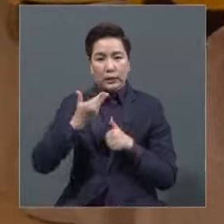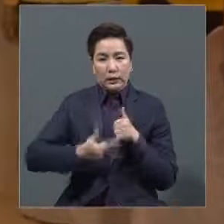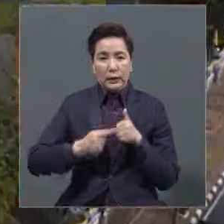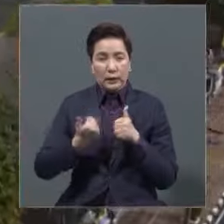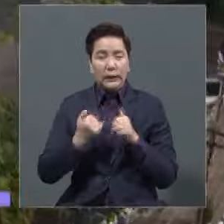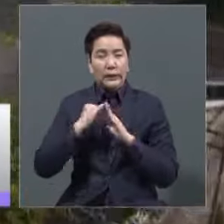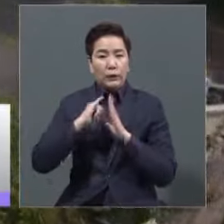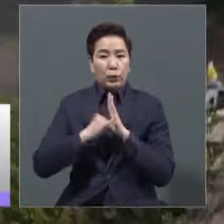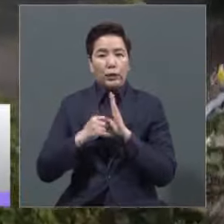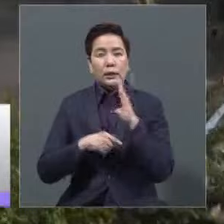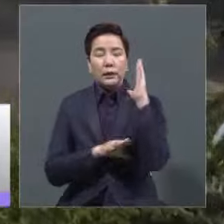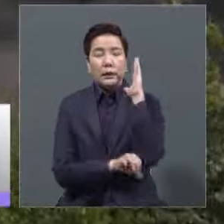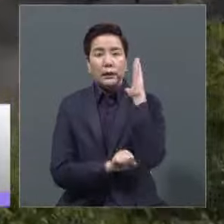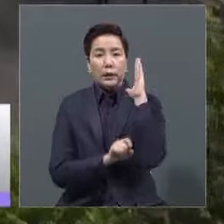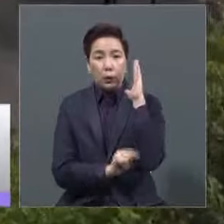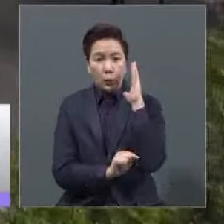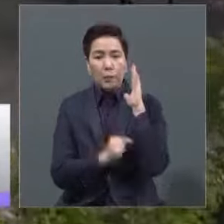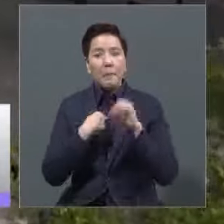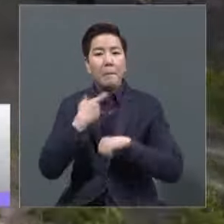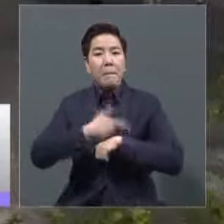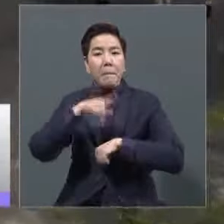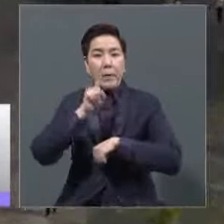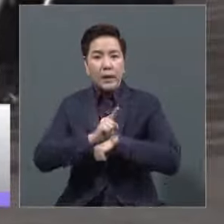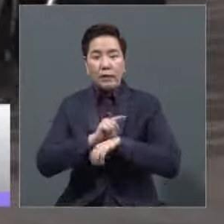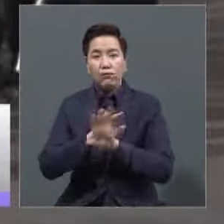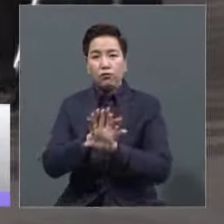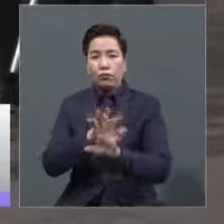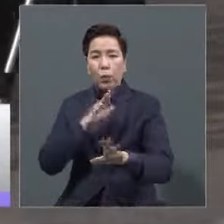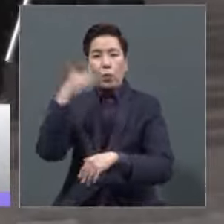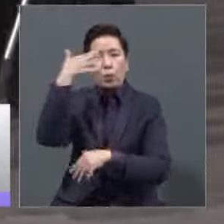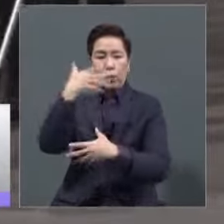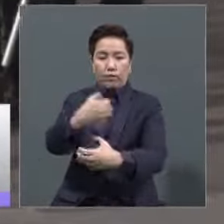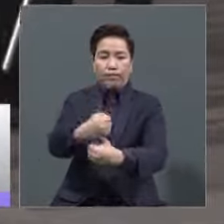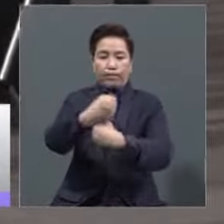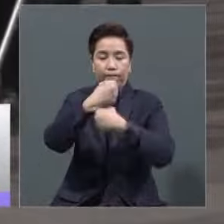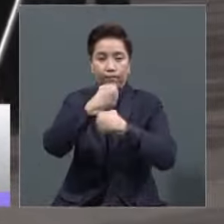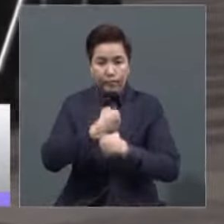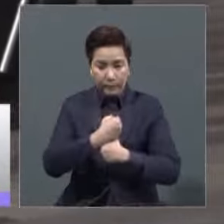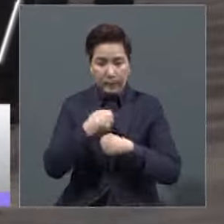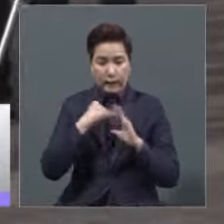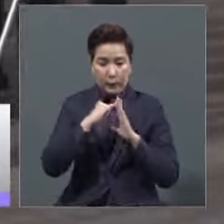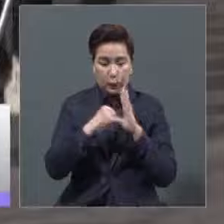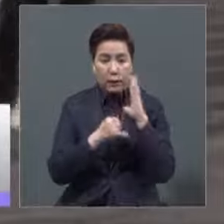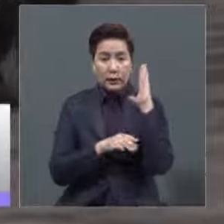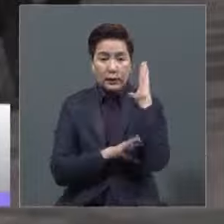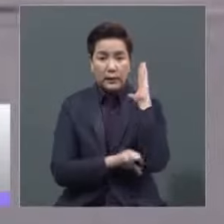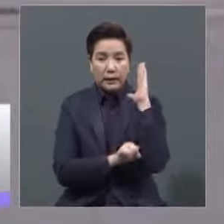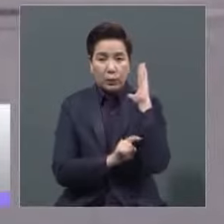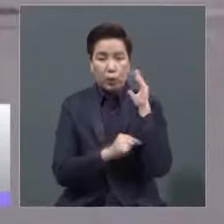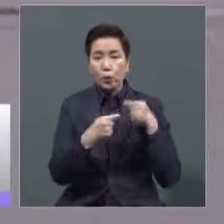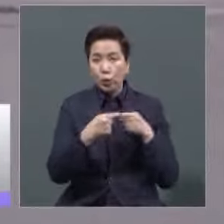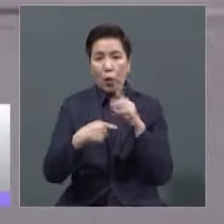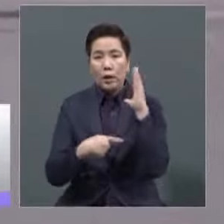การนะครับผู้ว่าราชการจังหวัดสตูลครับเป็นประธานนำขบวนธงตราสัญลักษณ์เคลื่อนออกจากศาลากลางจังหวัดสตูลไปยังจังหวัดต